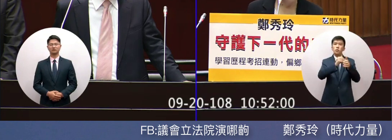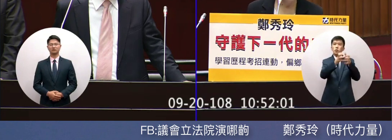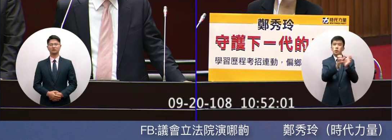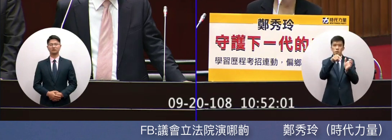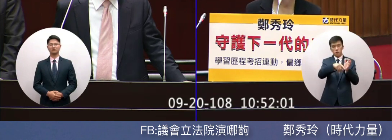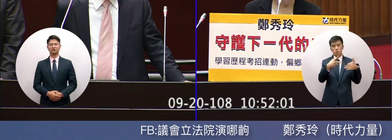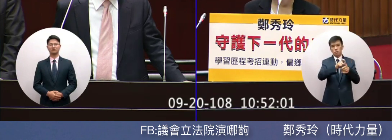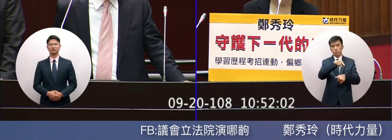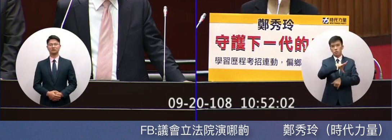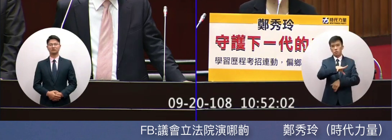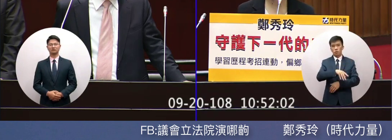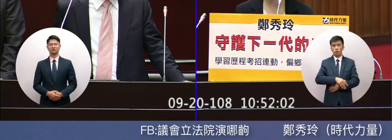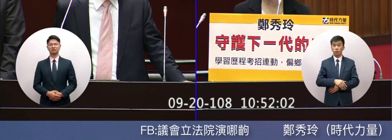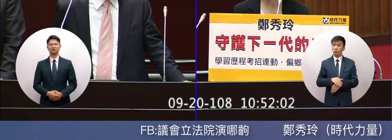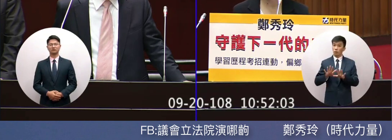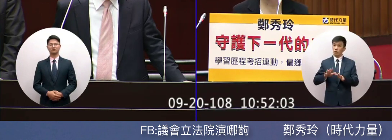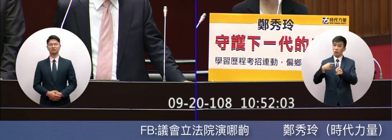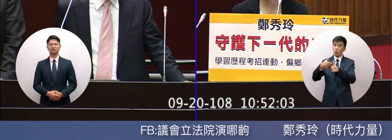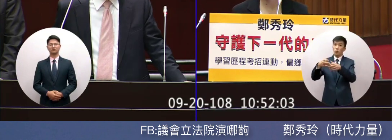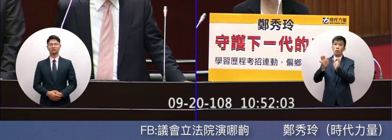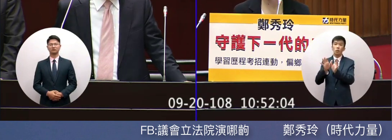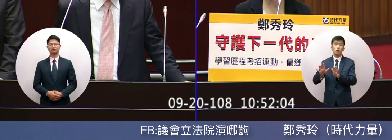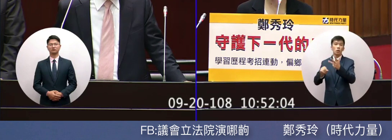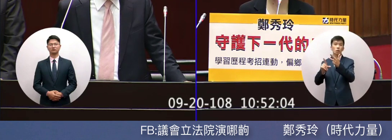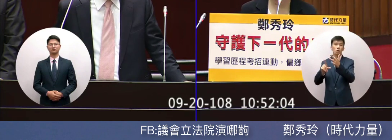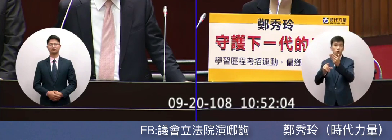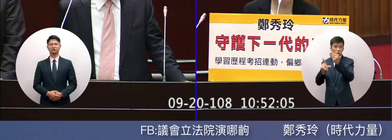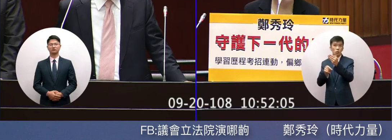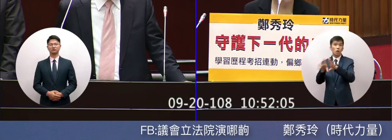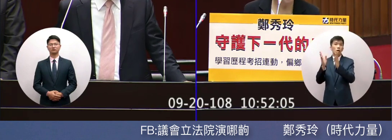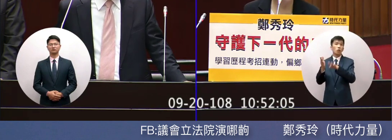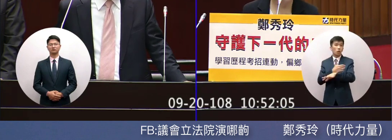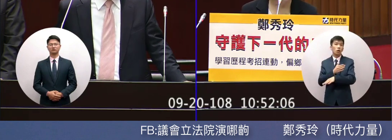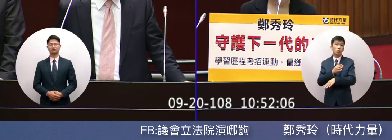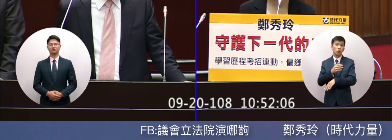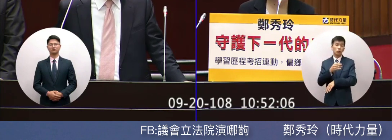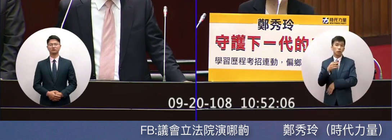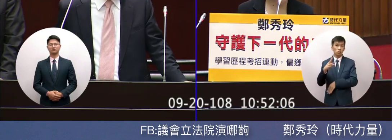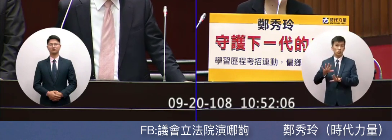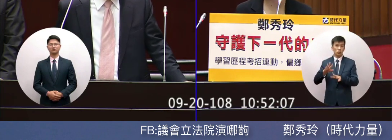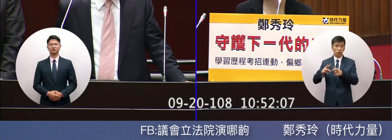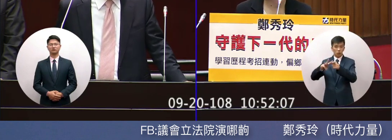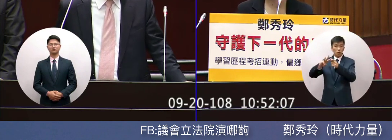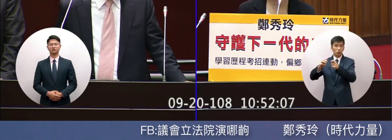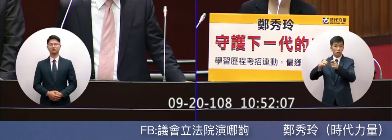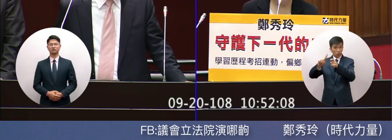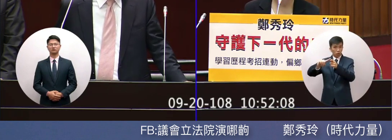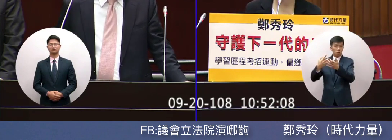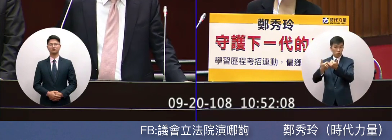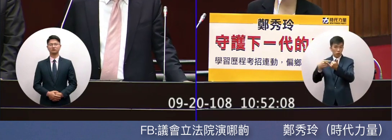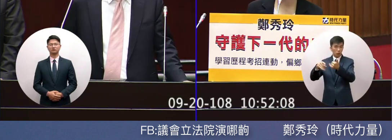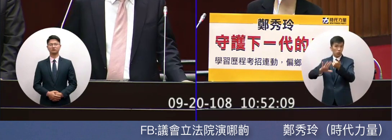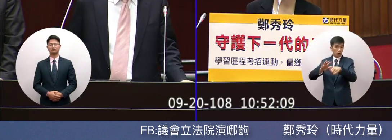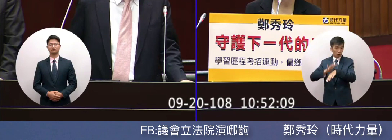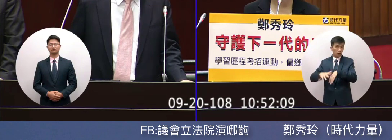那根据教育部现在已经开学了，因为它适用于到高一这一学期的学生，那现在开学了，教育部也有课程计